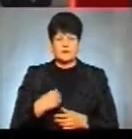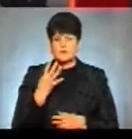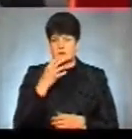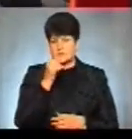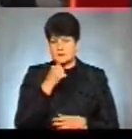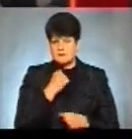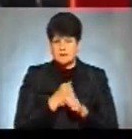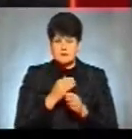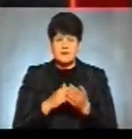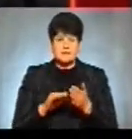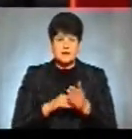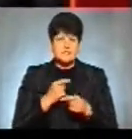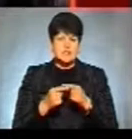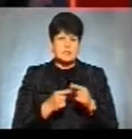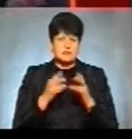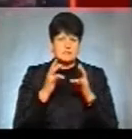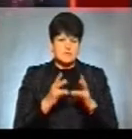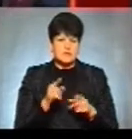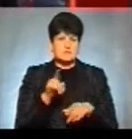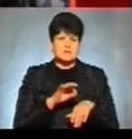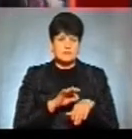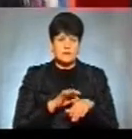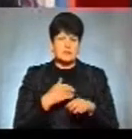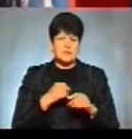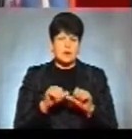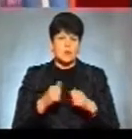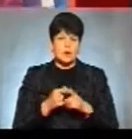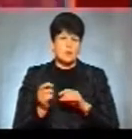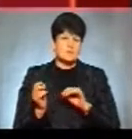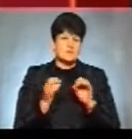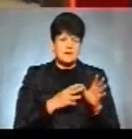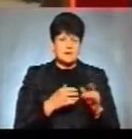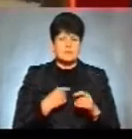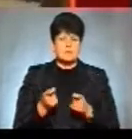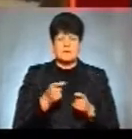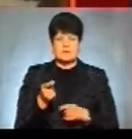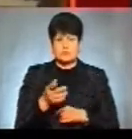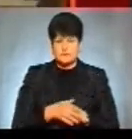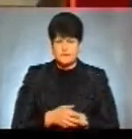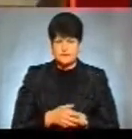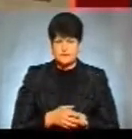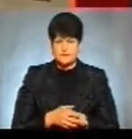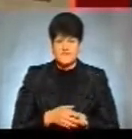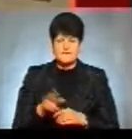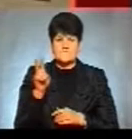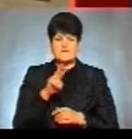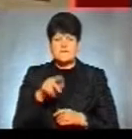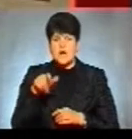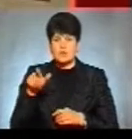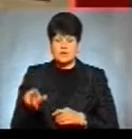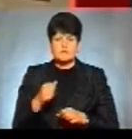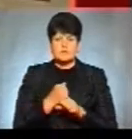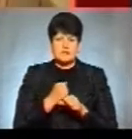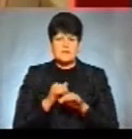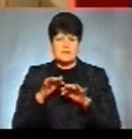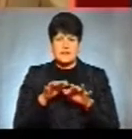ліквідації наслідків аварії. Там захворіла, мене комісували і так і попала в Тернопіль. Валютники, на яких був скоєний напад в Тернополі,